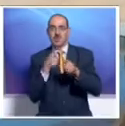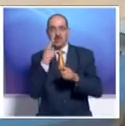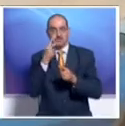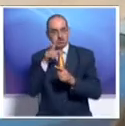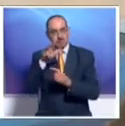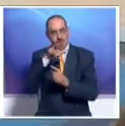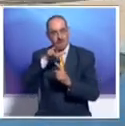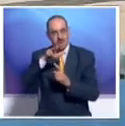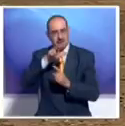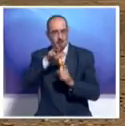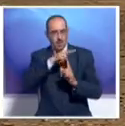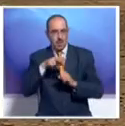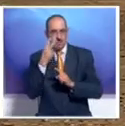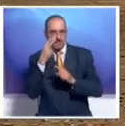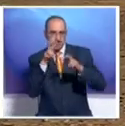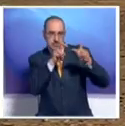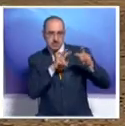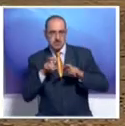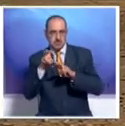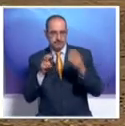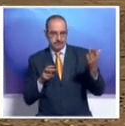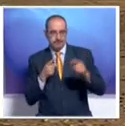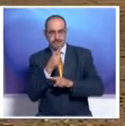استطلاع جوي.